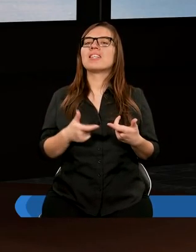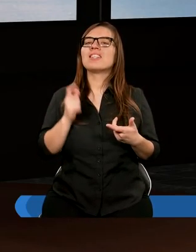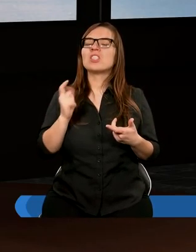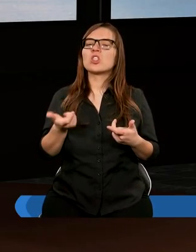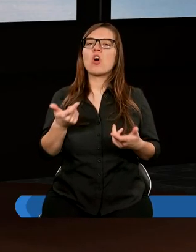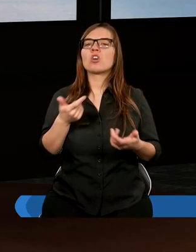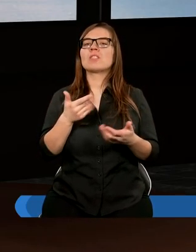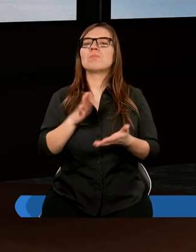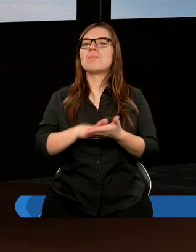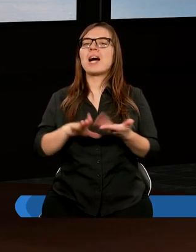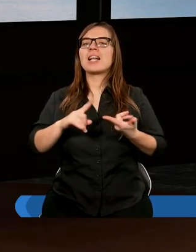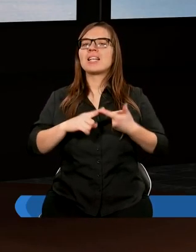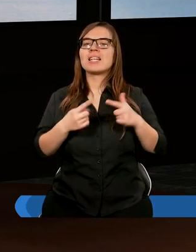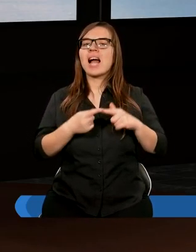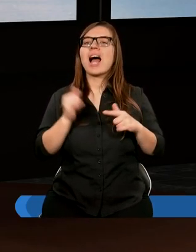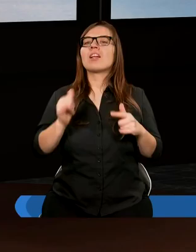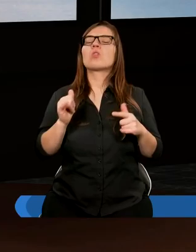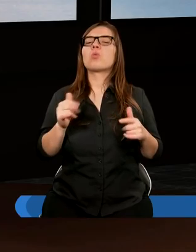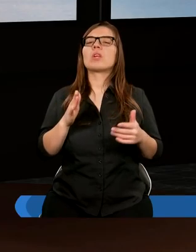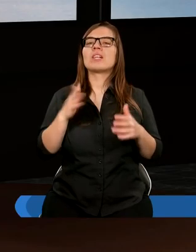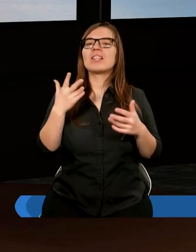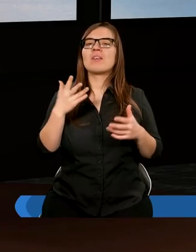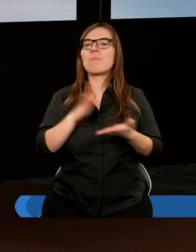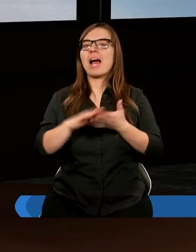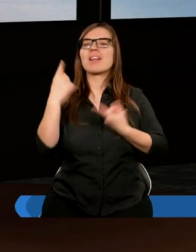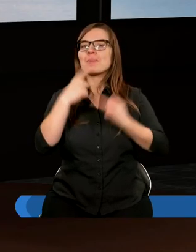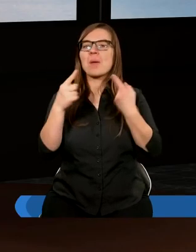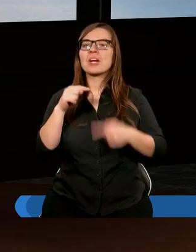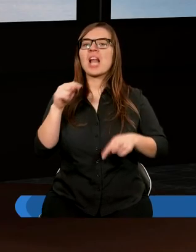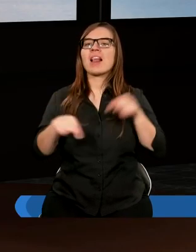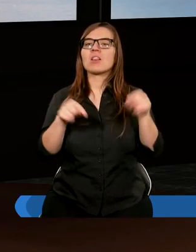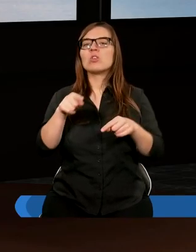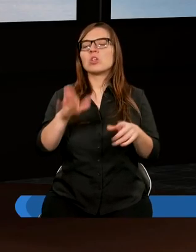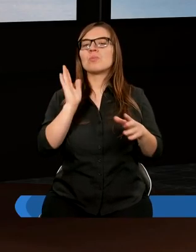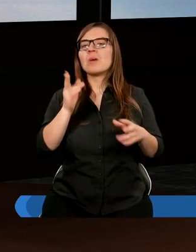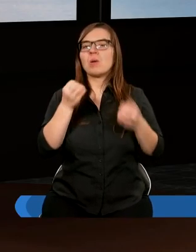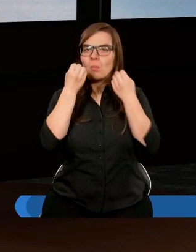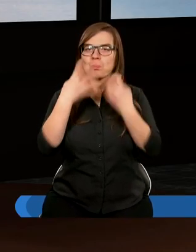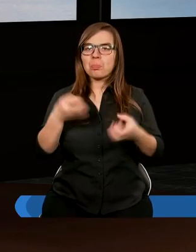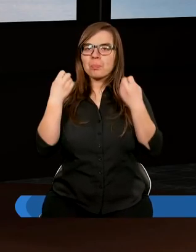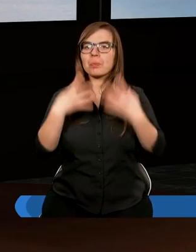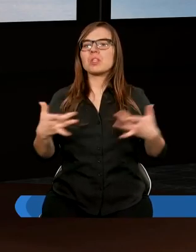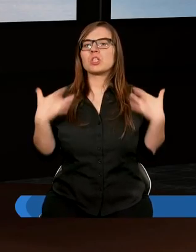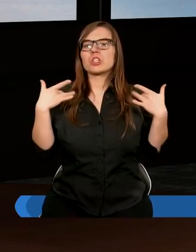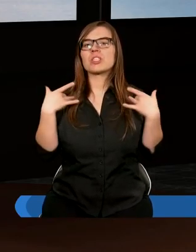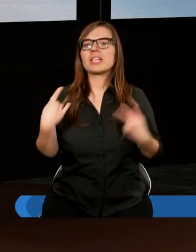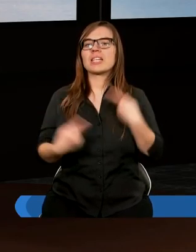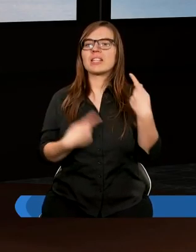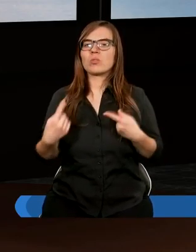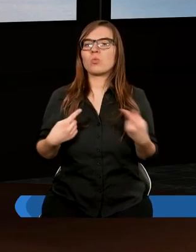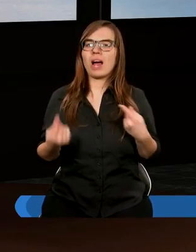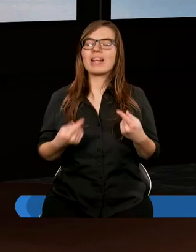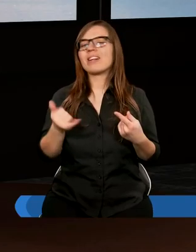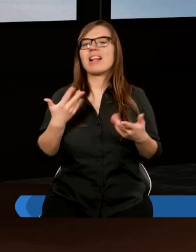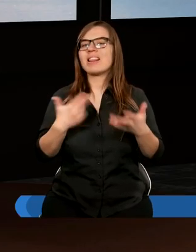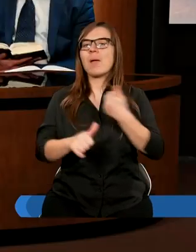kwestii ważnych kroków i naprawdę później trudna sytuacja życiowa ich dobiegła.